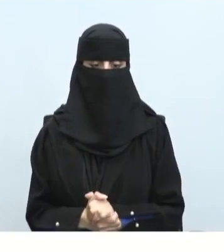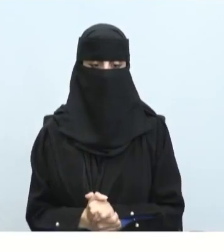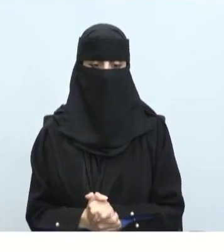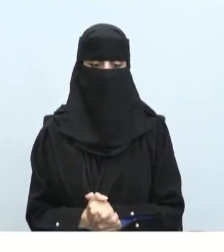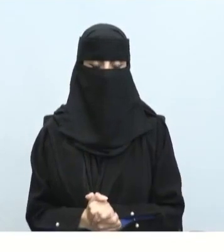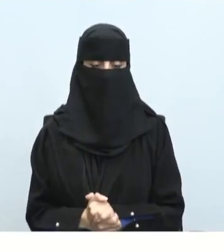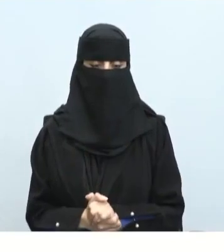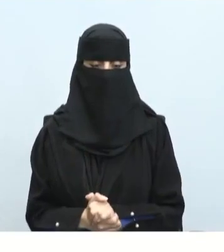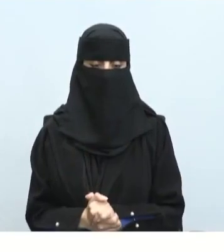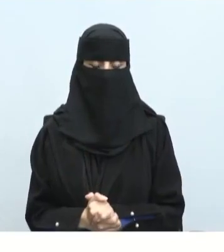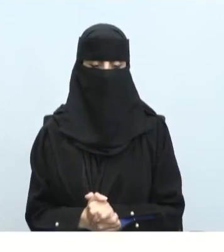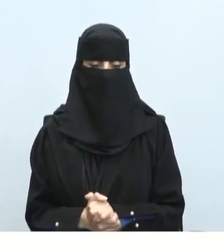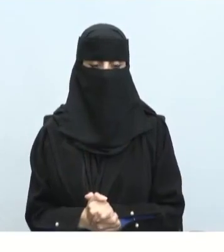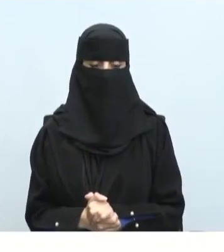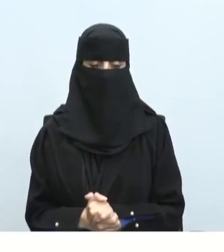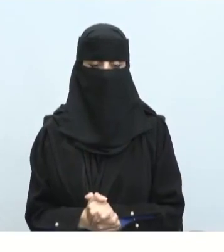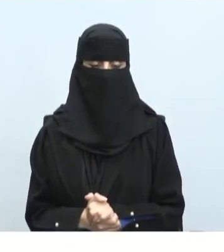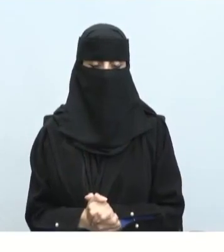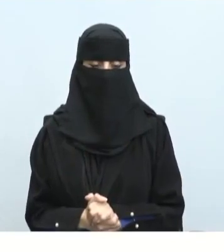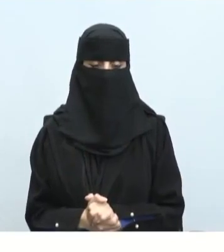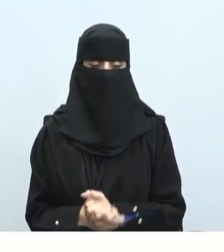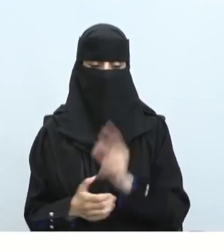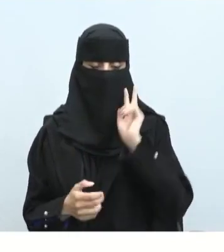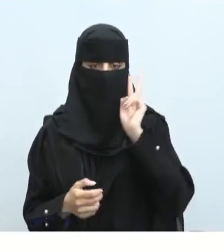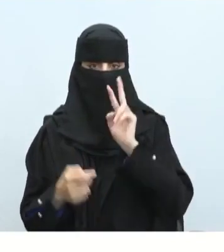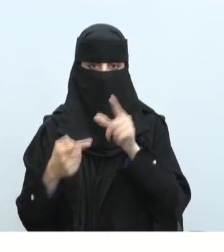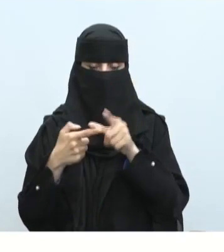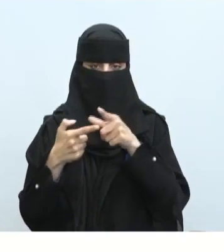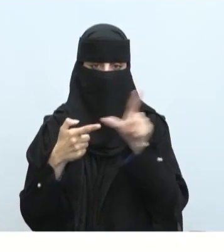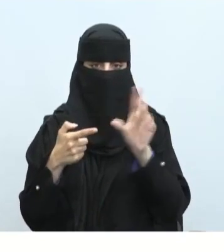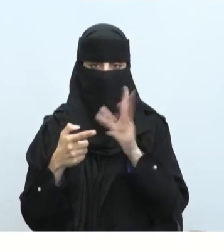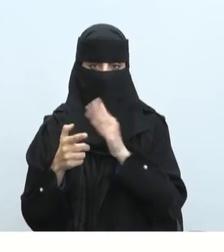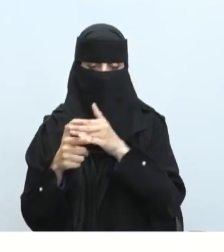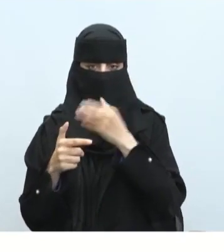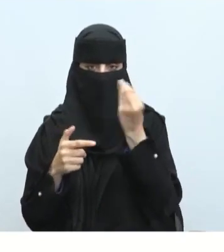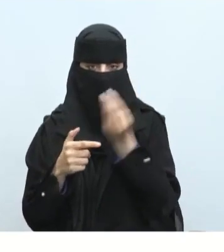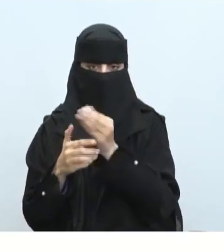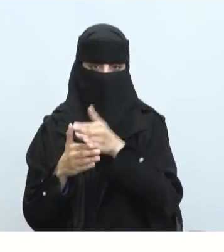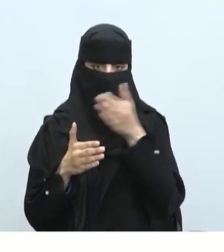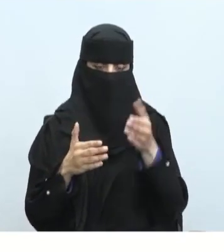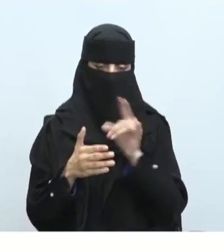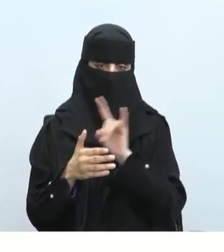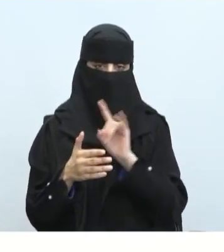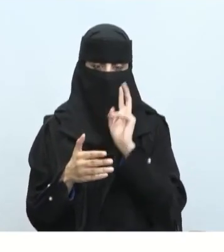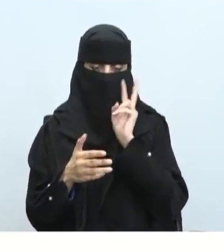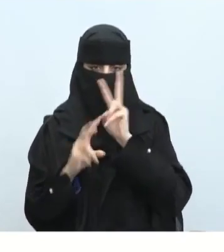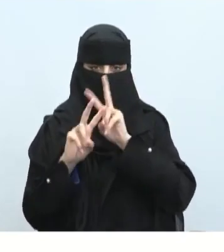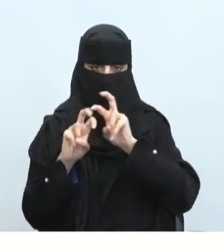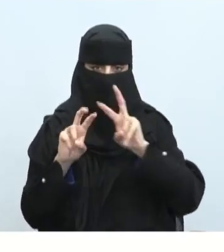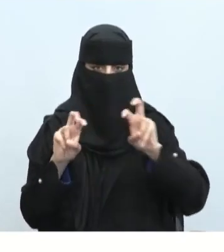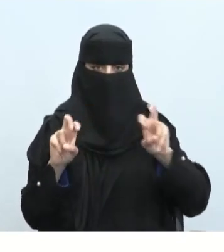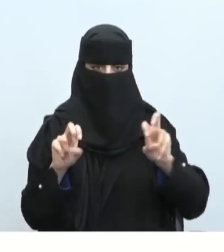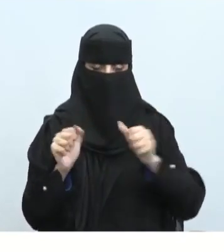عند البحث عن الخبر ليس شرطا ان تكون الكلمه التي جاءت بعد الاسم مباشره لابد ان تبحث